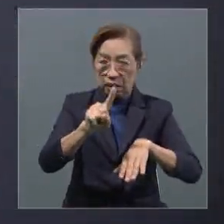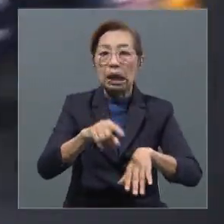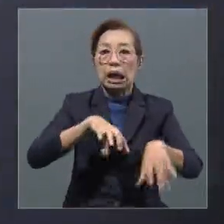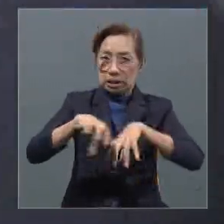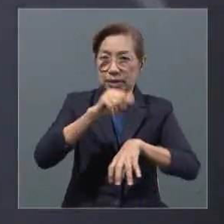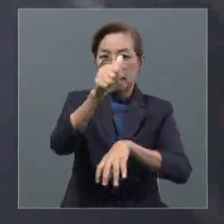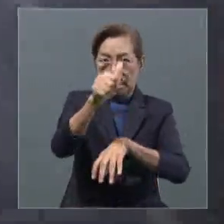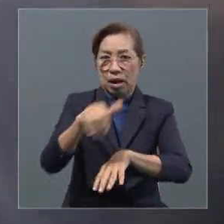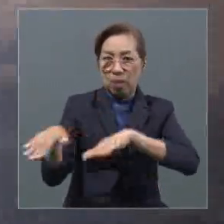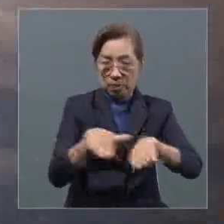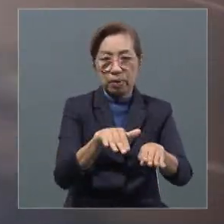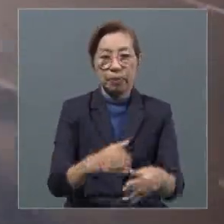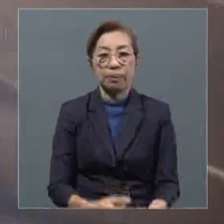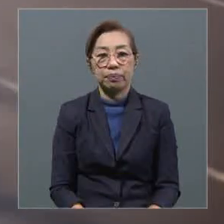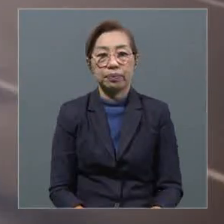F1